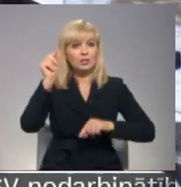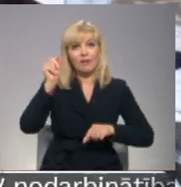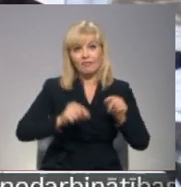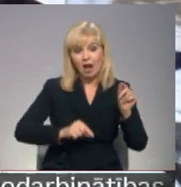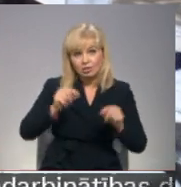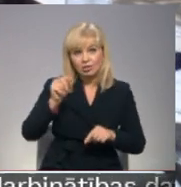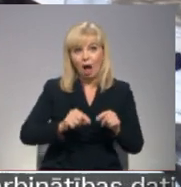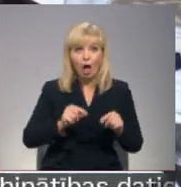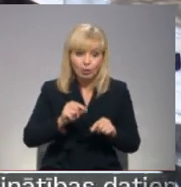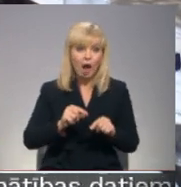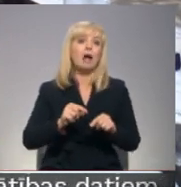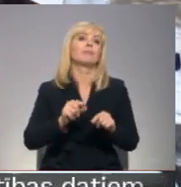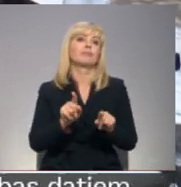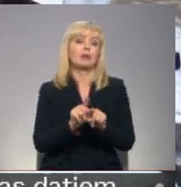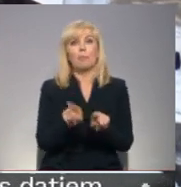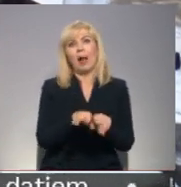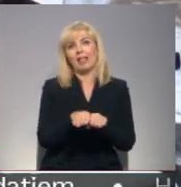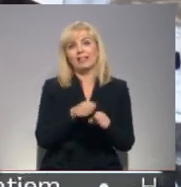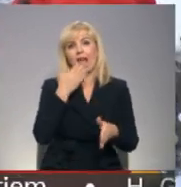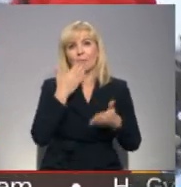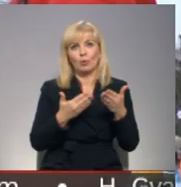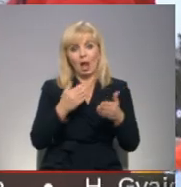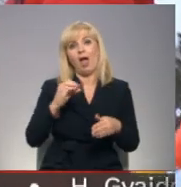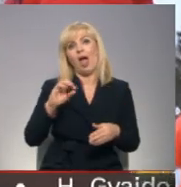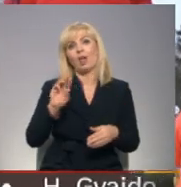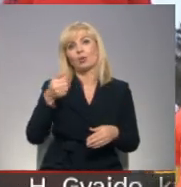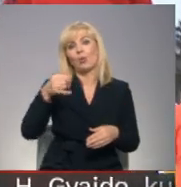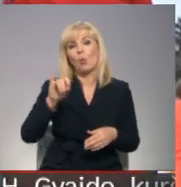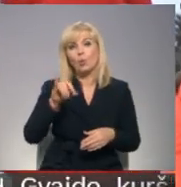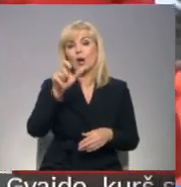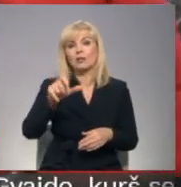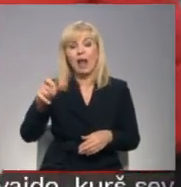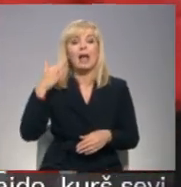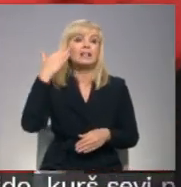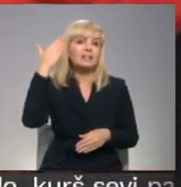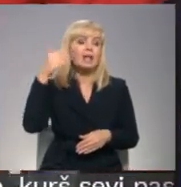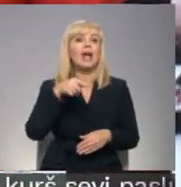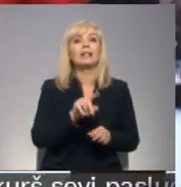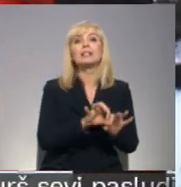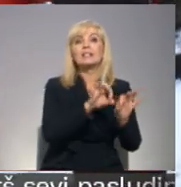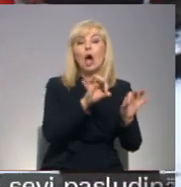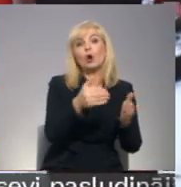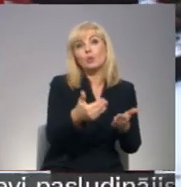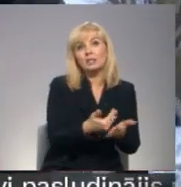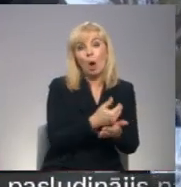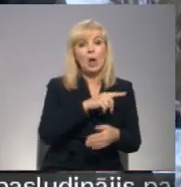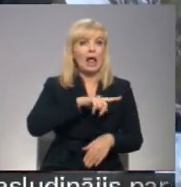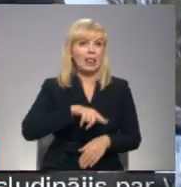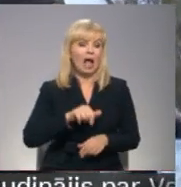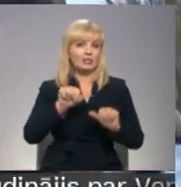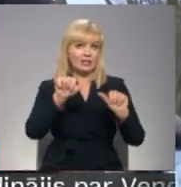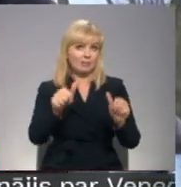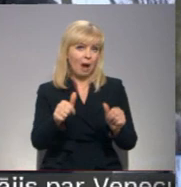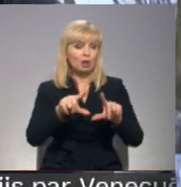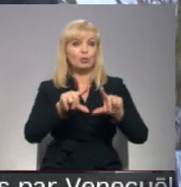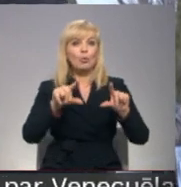nelielā, eksperimentālā apjomā izveidot Engurē. Engurnieki arī cer, ka tas ir sākums jaunai Latvijas mākslas